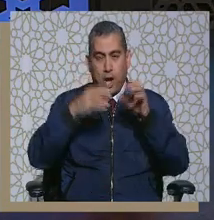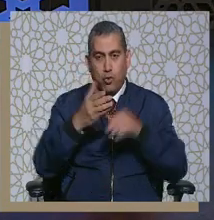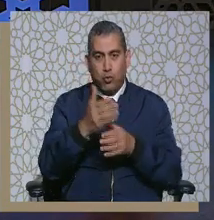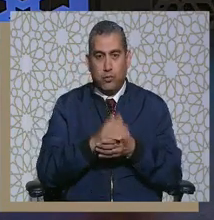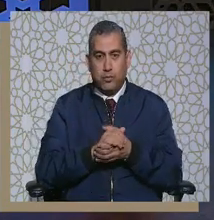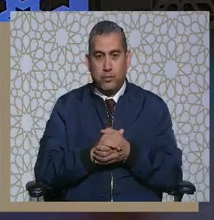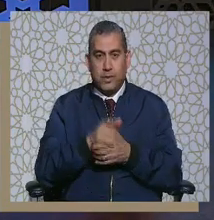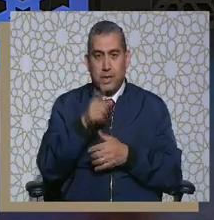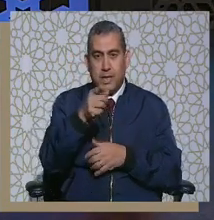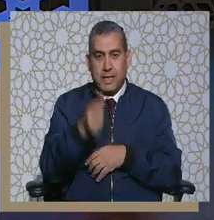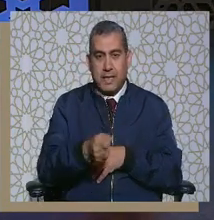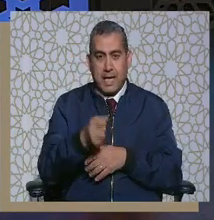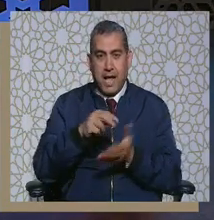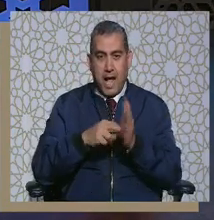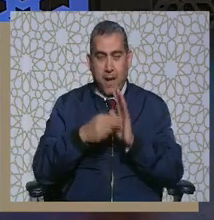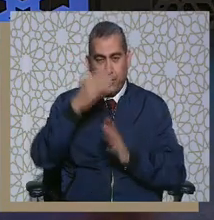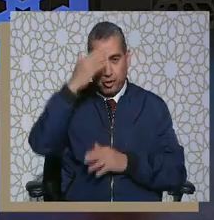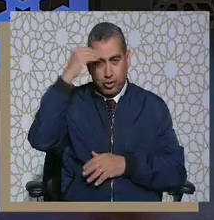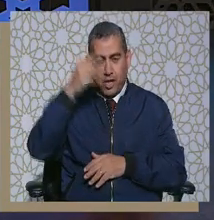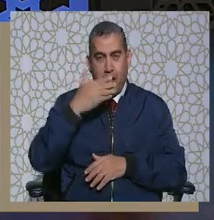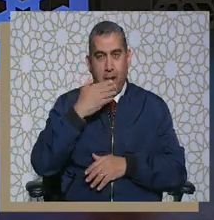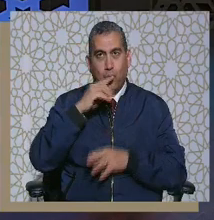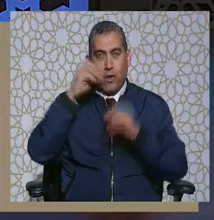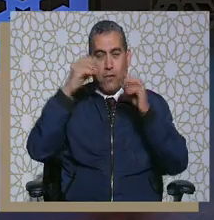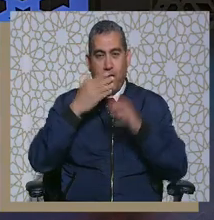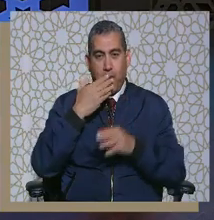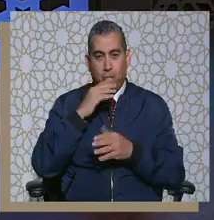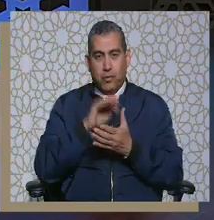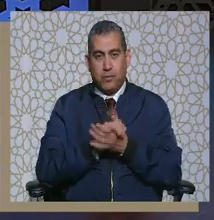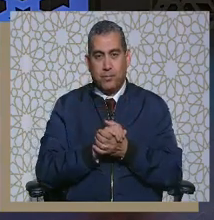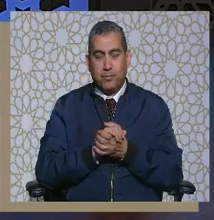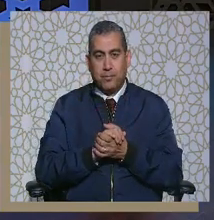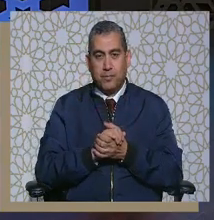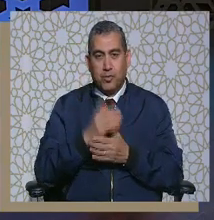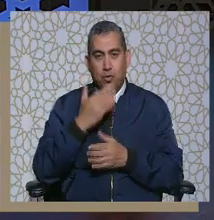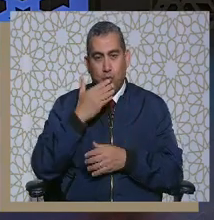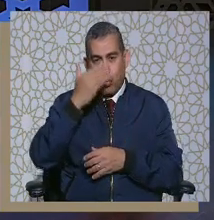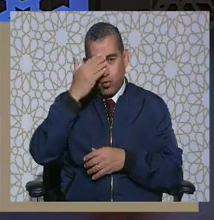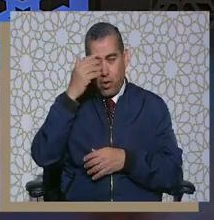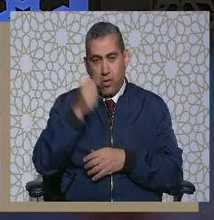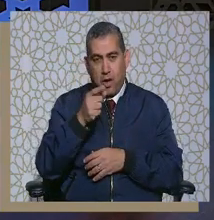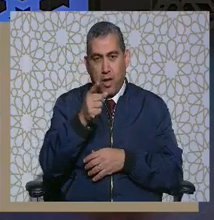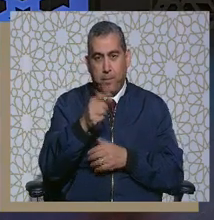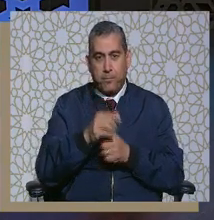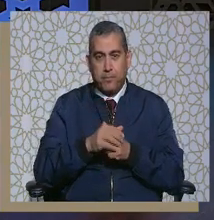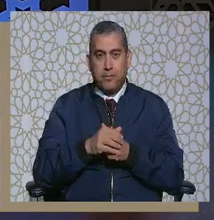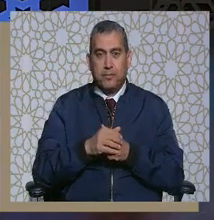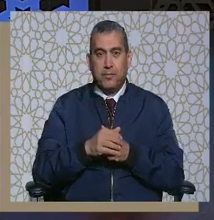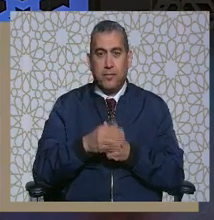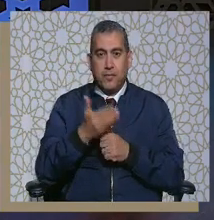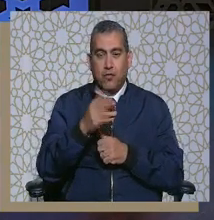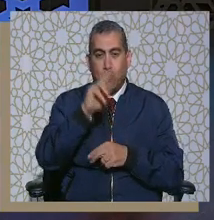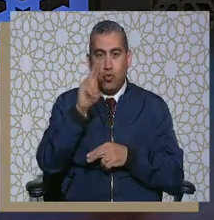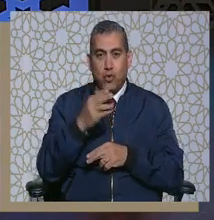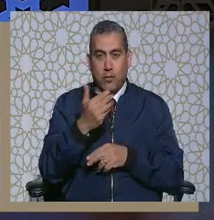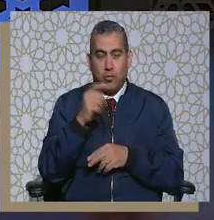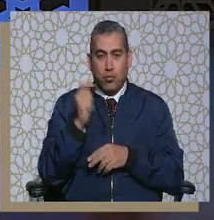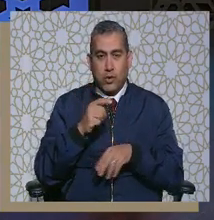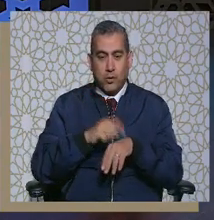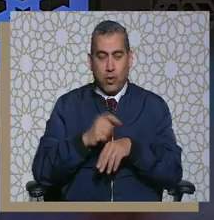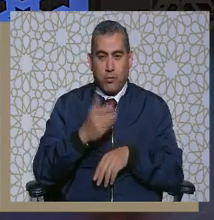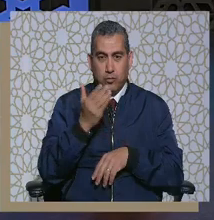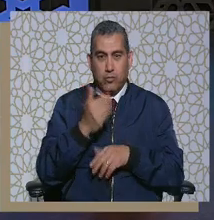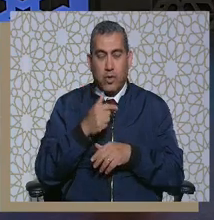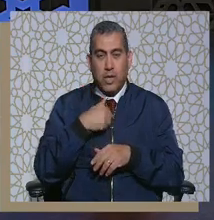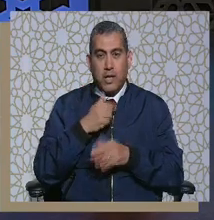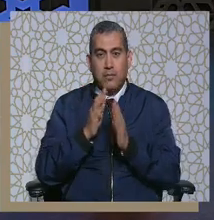ازي فضلتك يا شيخ فضل ونعمه يا رب دايما كل سنه وحضرتك طيب طيب اتفضل اسالني بسرعه يا استاذ محمد بعد